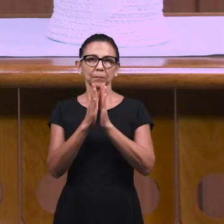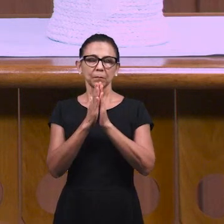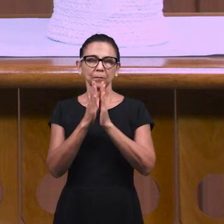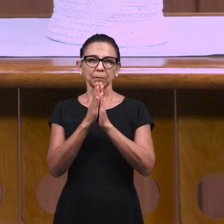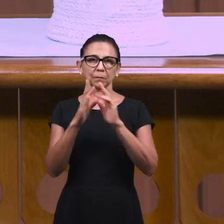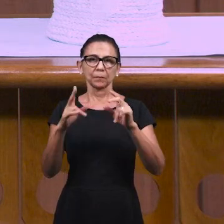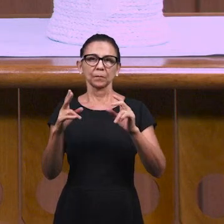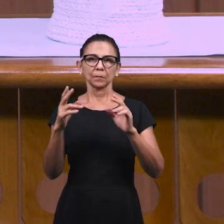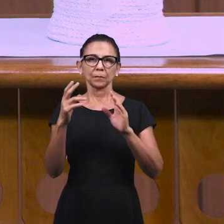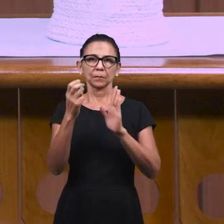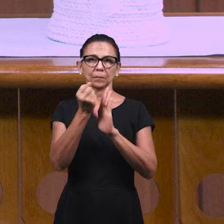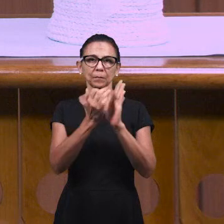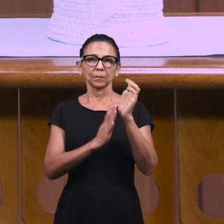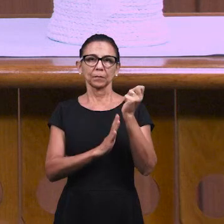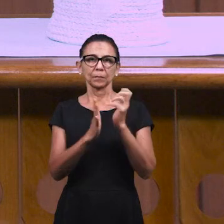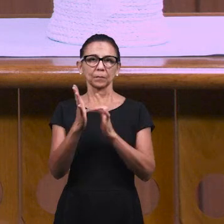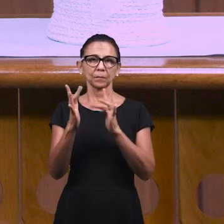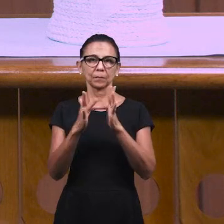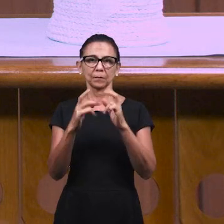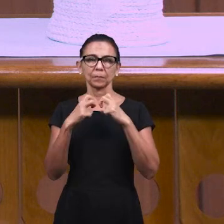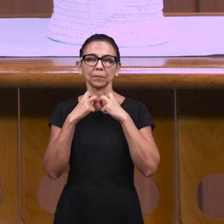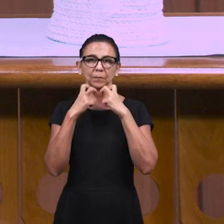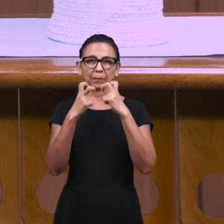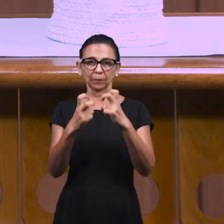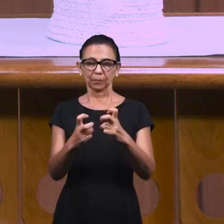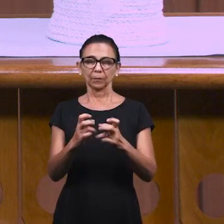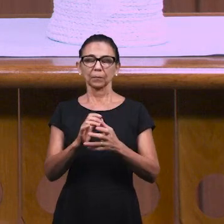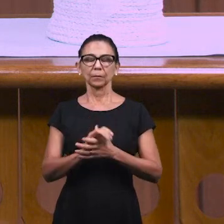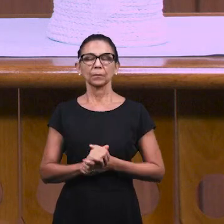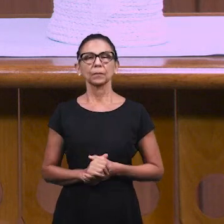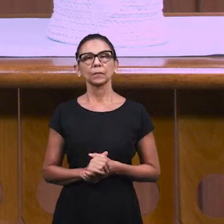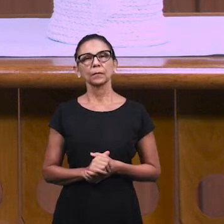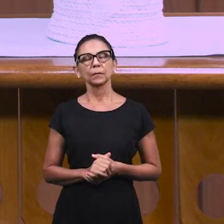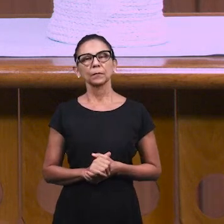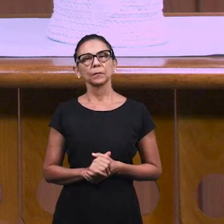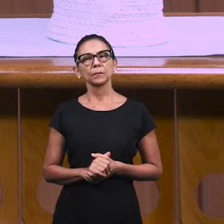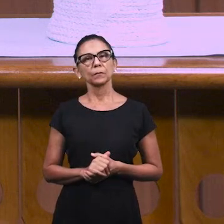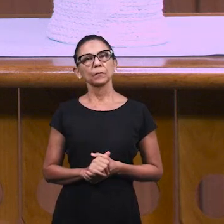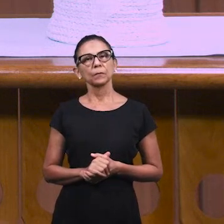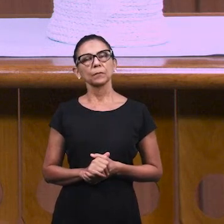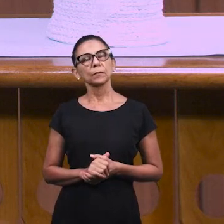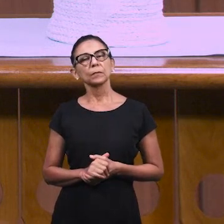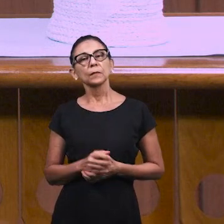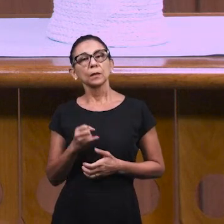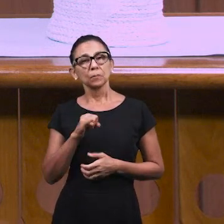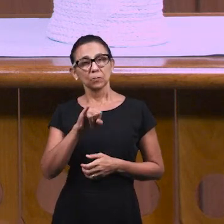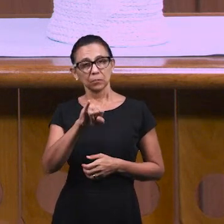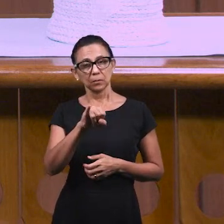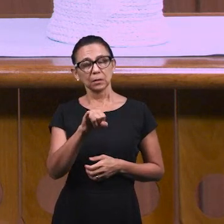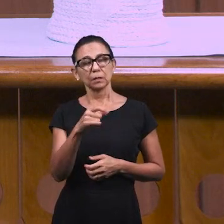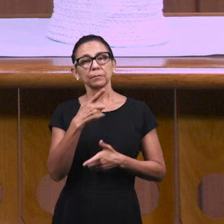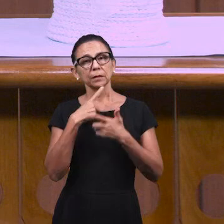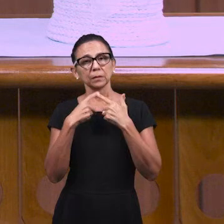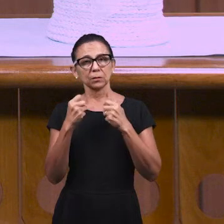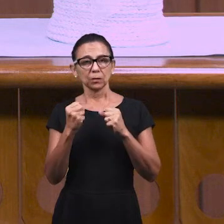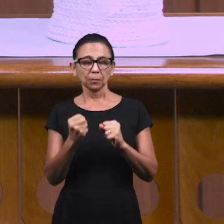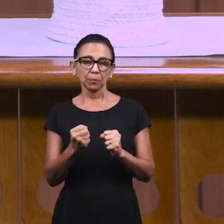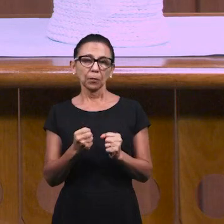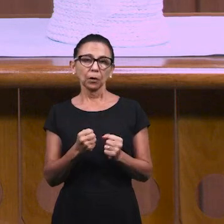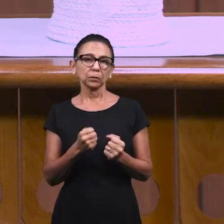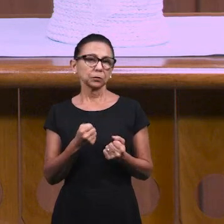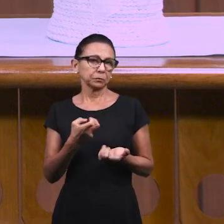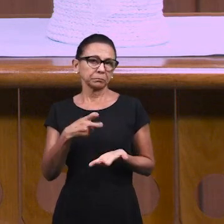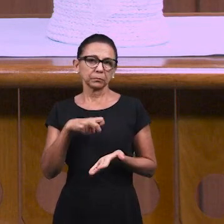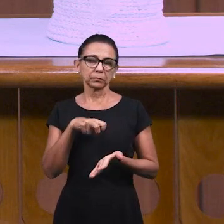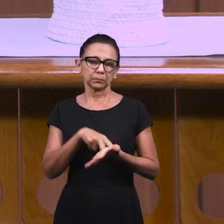prière, nous allons clamer par le sang de Jésus. Vous qui êtes arrivés maintenant, vous qui nous visitez, si vous souhaitez, bien évidemment, vous pouvez nous